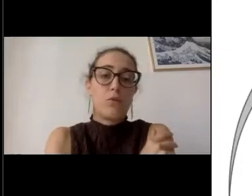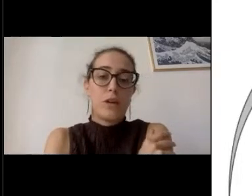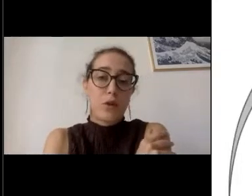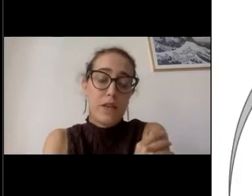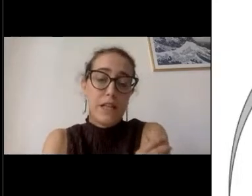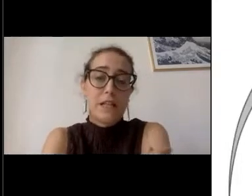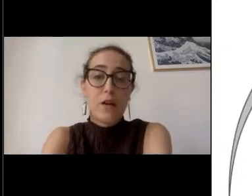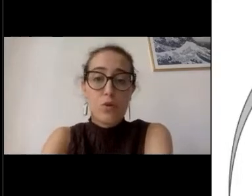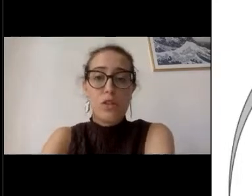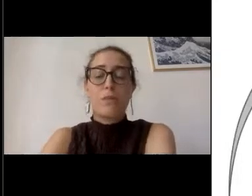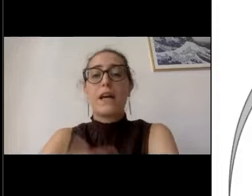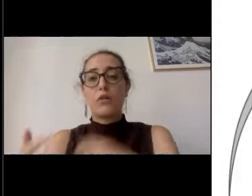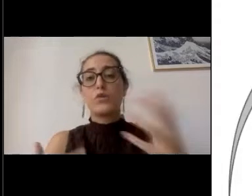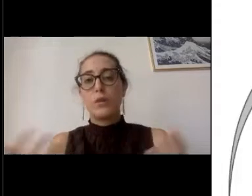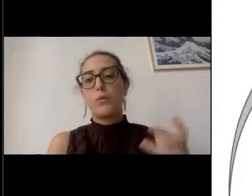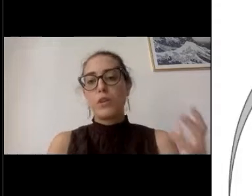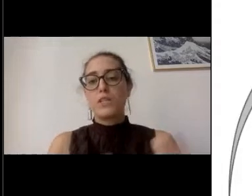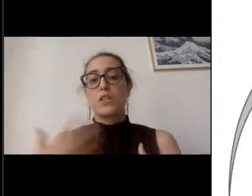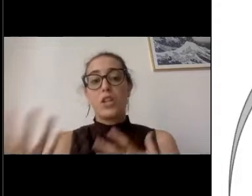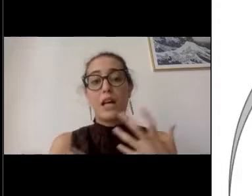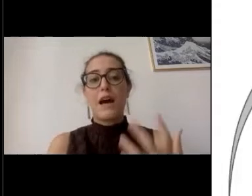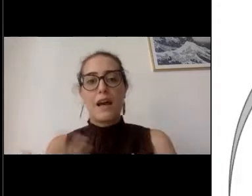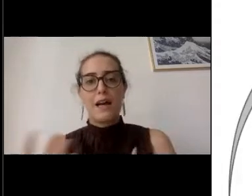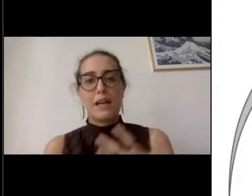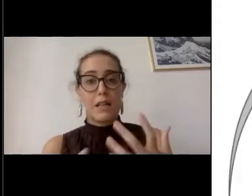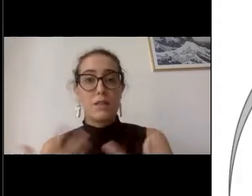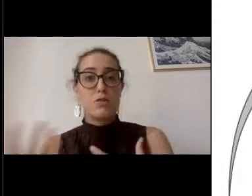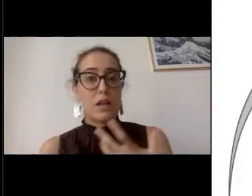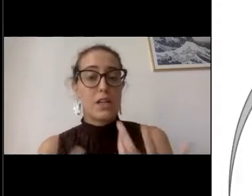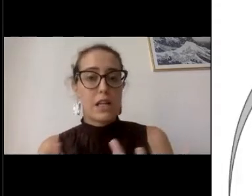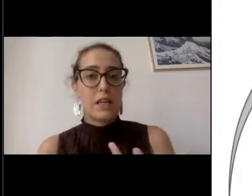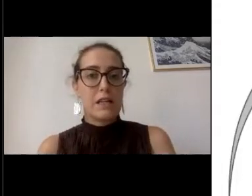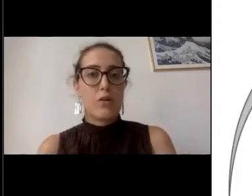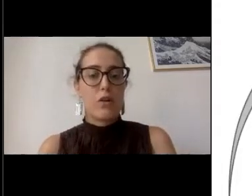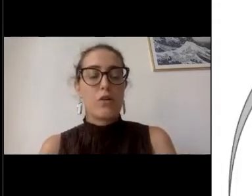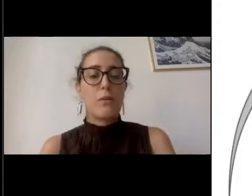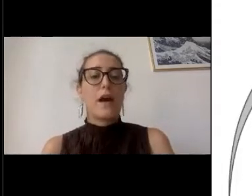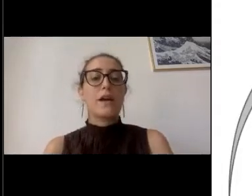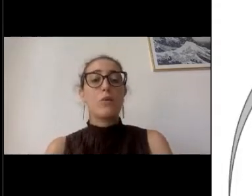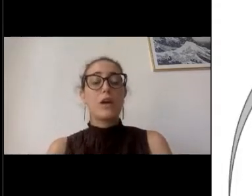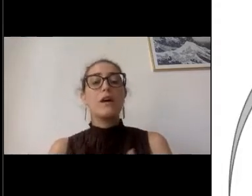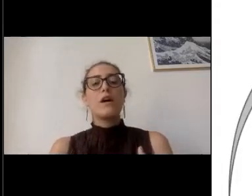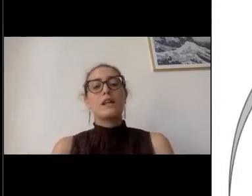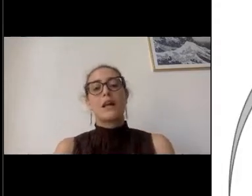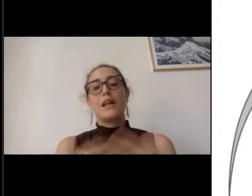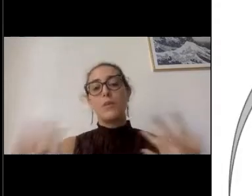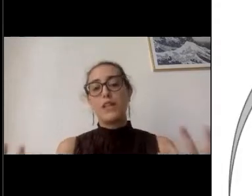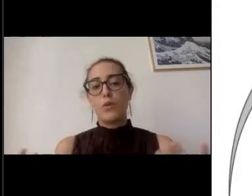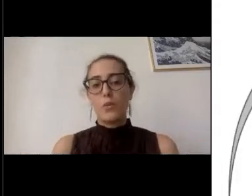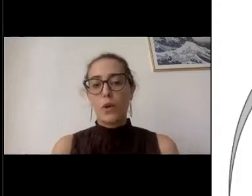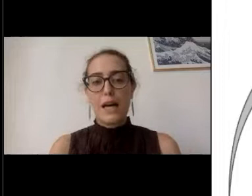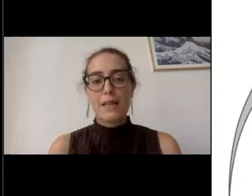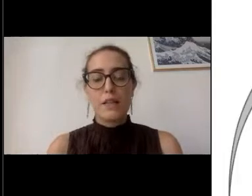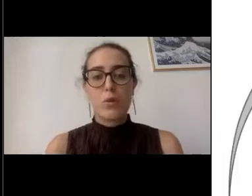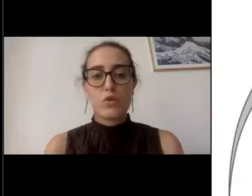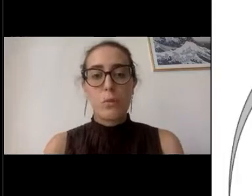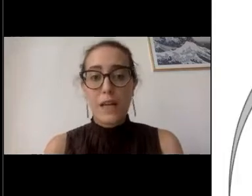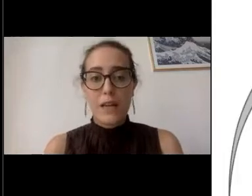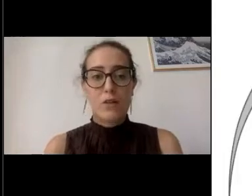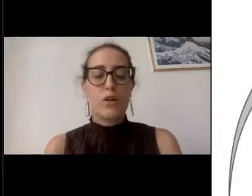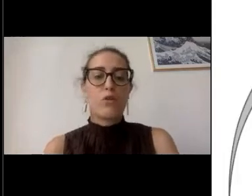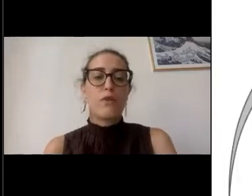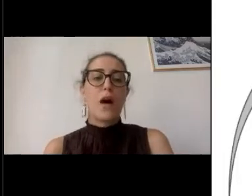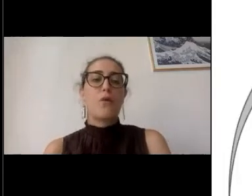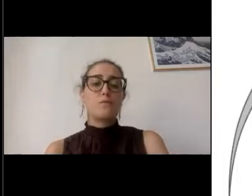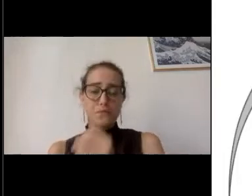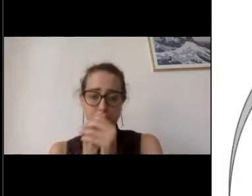provenienti dalla Russia ma che al contempo potesse accelerare anche la transizione energetica dell'Unione Europea e qui tra gli elementi più importanti di questo